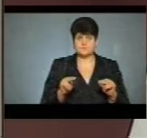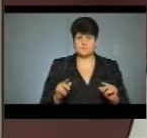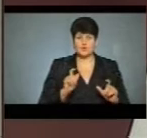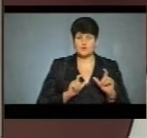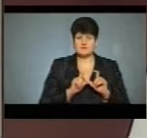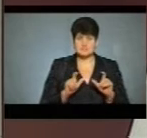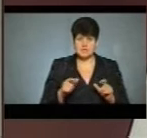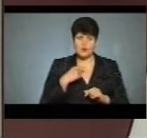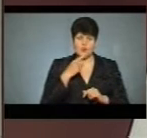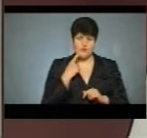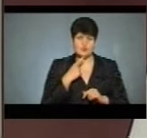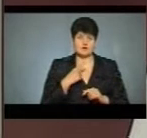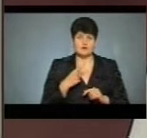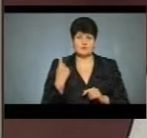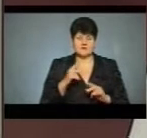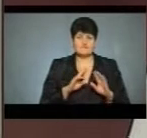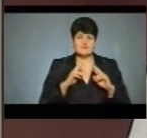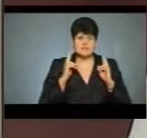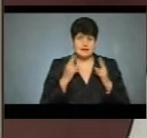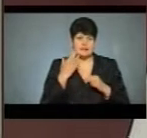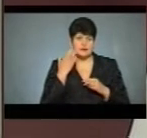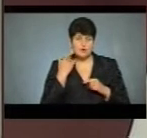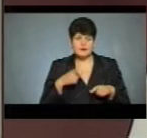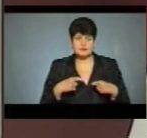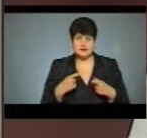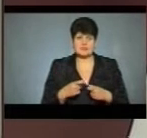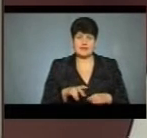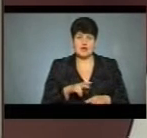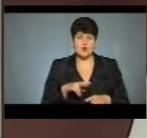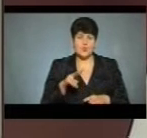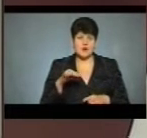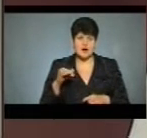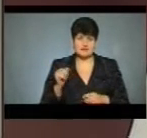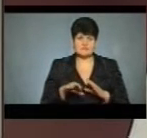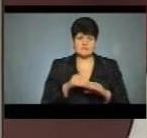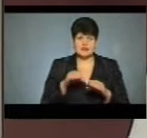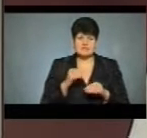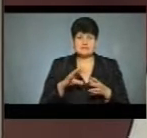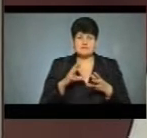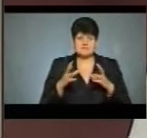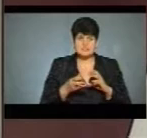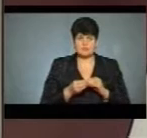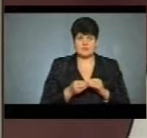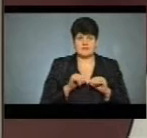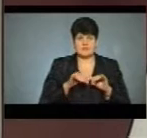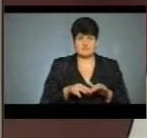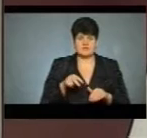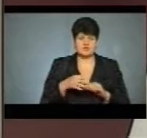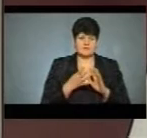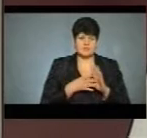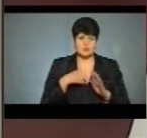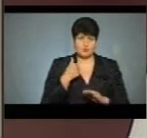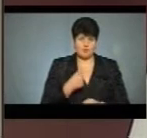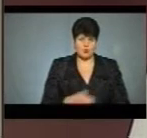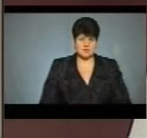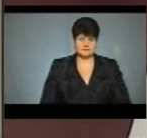словами президента обласної федерації легкої атлетики Валерія Єднака, лауреатів відбирали за підсумками діяльності у 2019 році. Більше про це